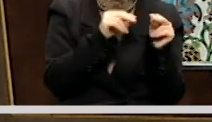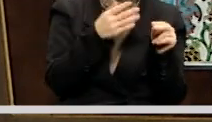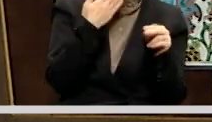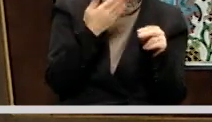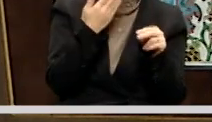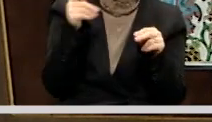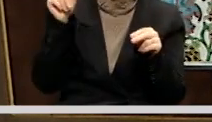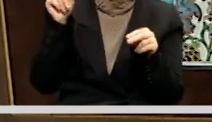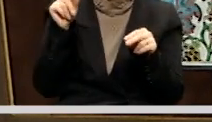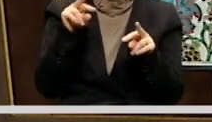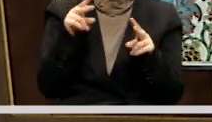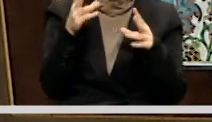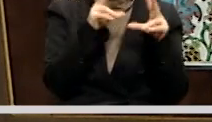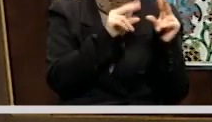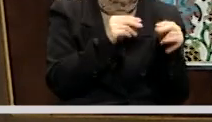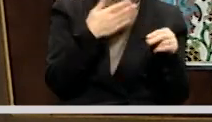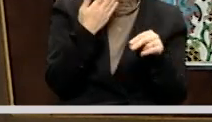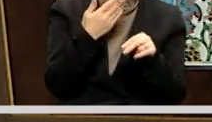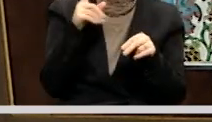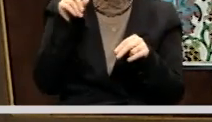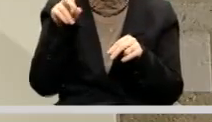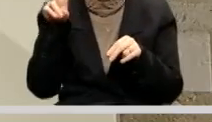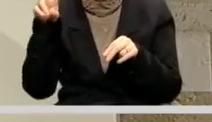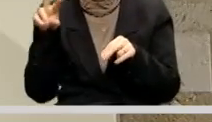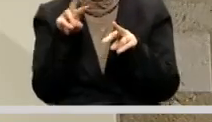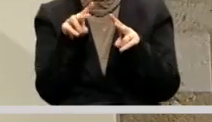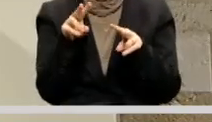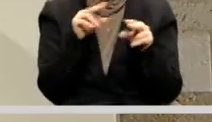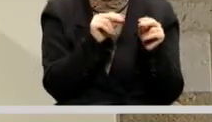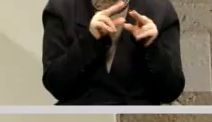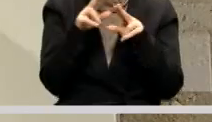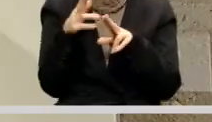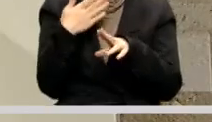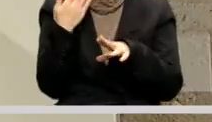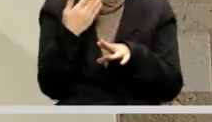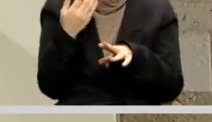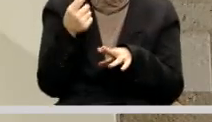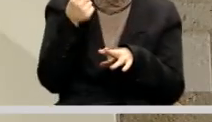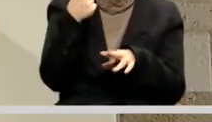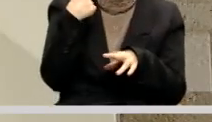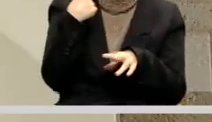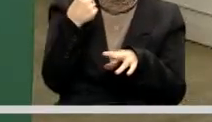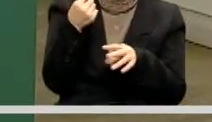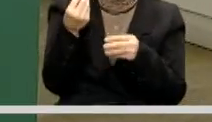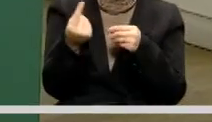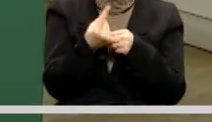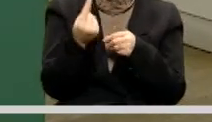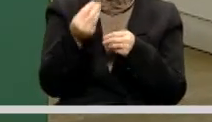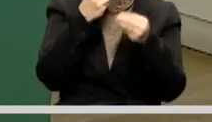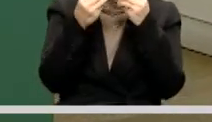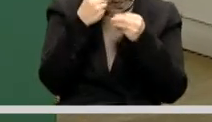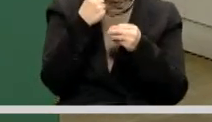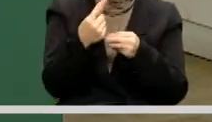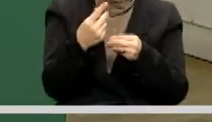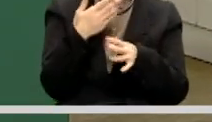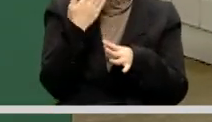civarında uyudum. 1'de 2'de uyandım. Mesela midemi kazınmış hissediyorum. Eyvah. Ya bir şey atayım diyorum mesela. Bunlar gerçekten beslenmede sıkıntı